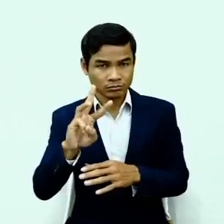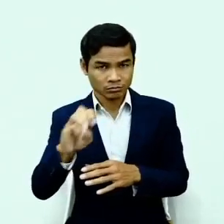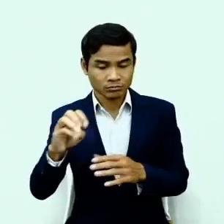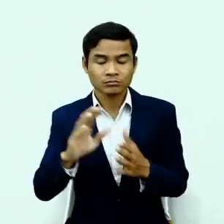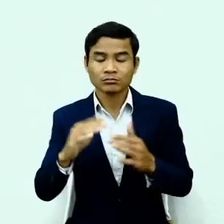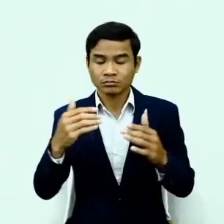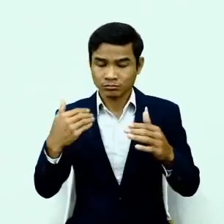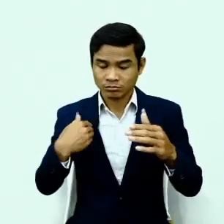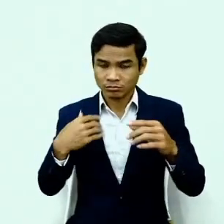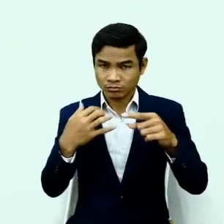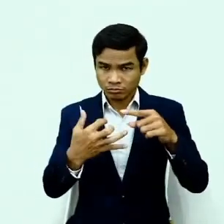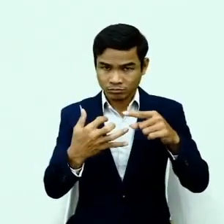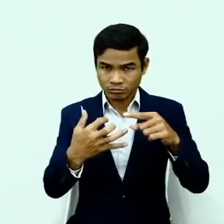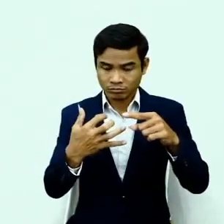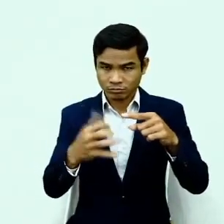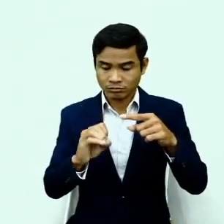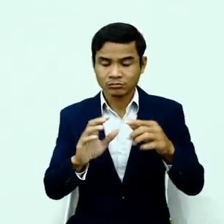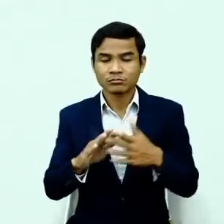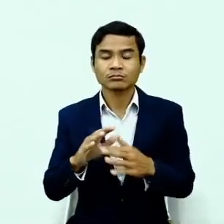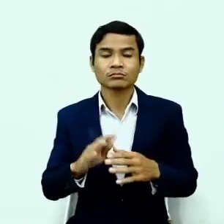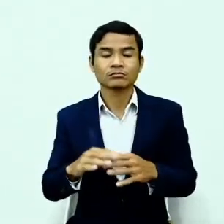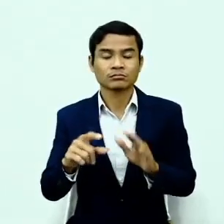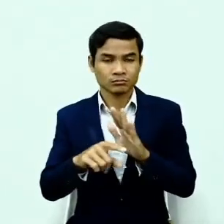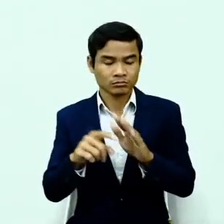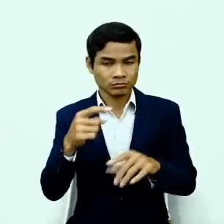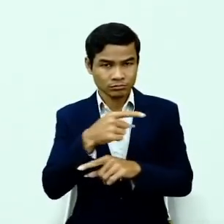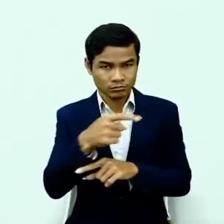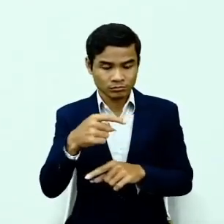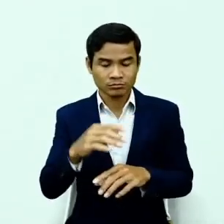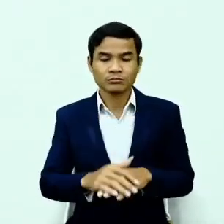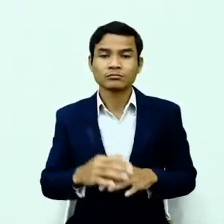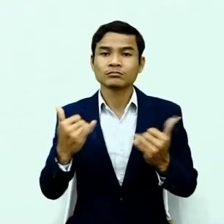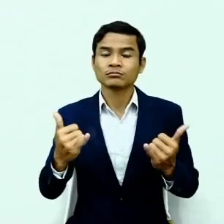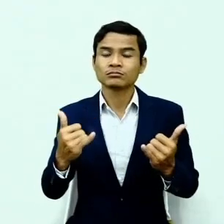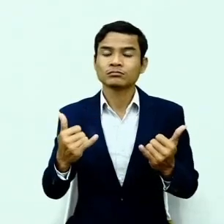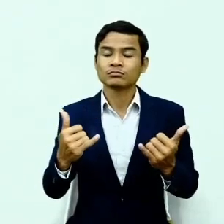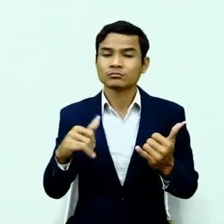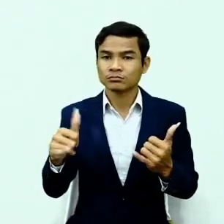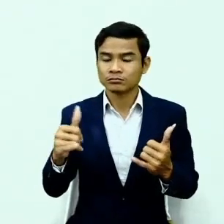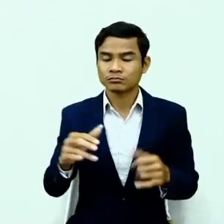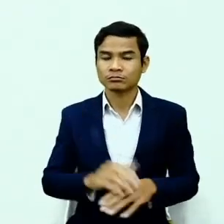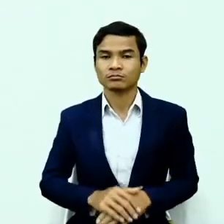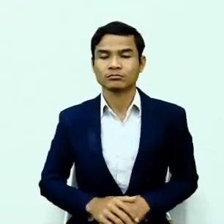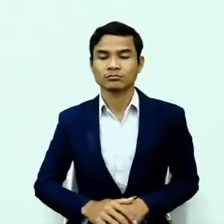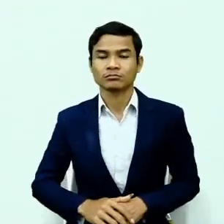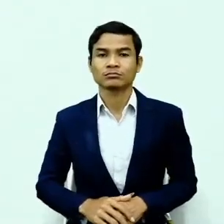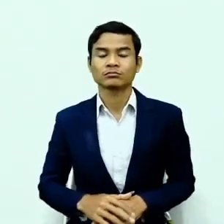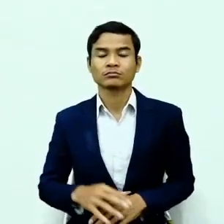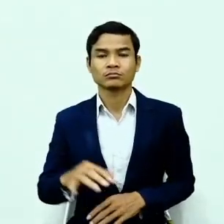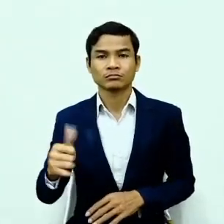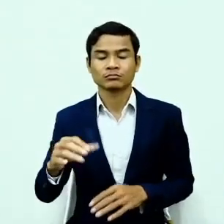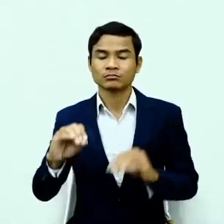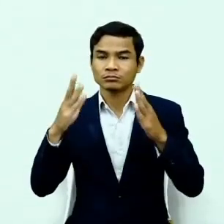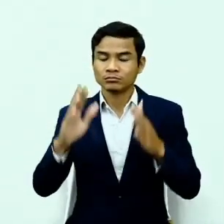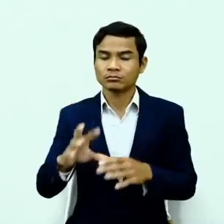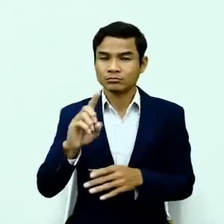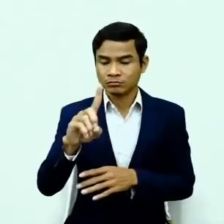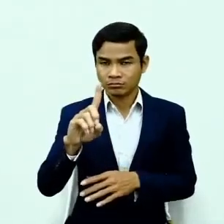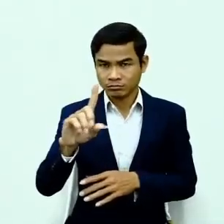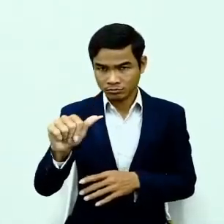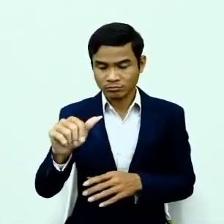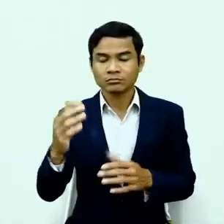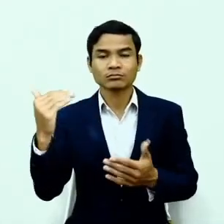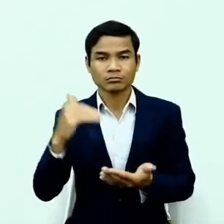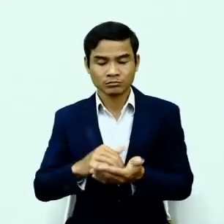sắp chà chật sắp hàng bụng nì nè con á rứa cờ rứa rứa nè cứu vô mười rồi nì đọ